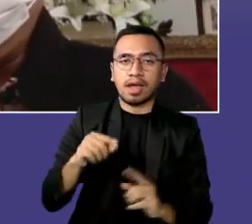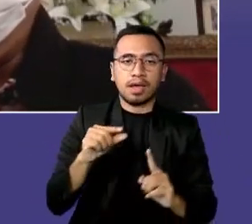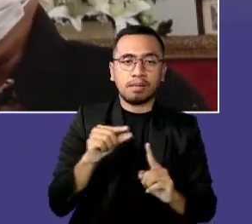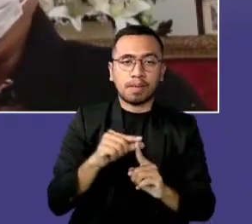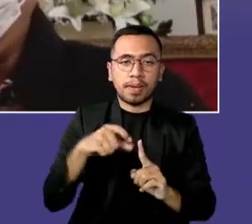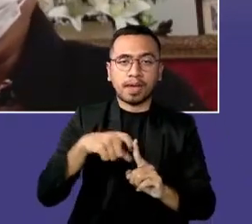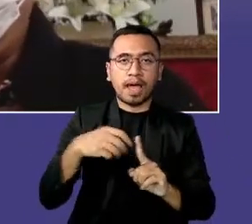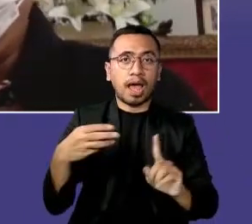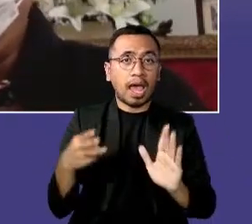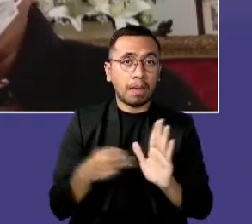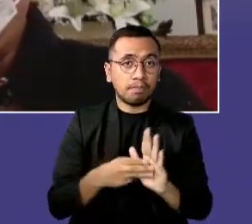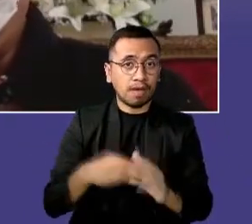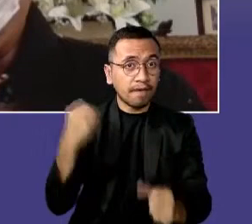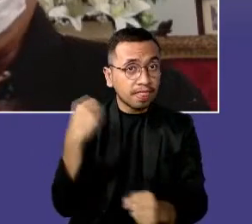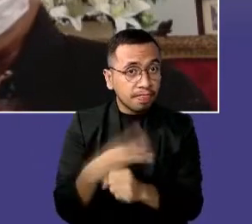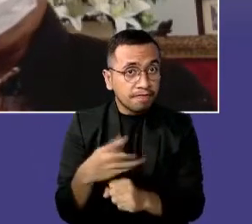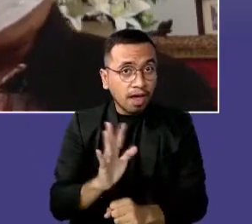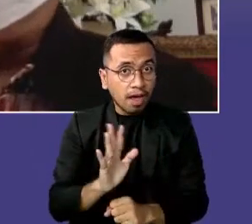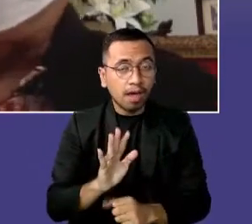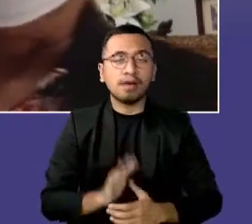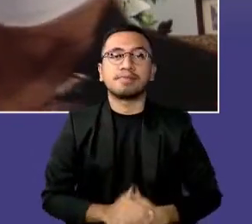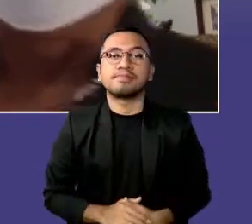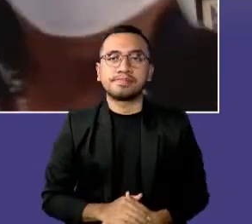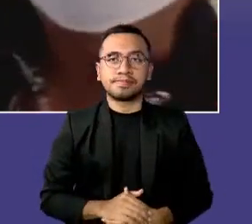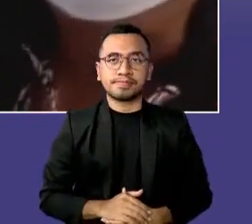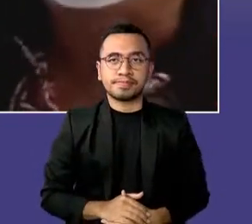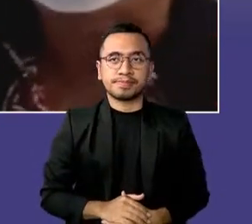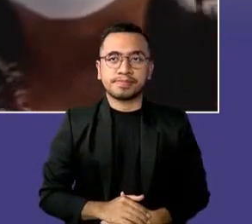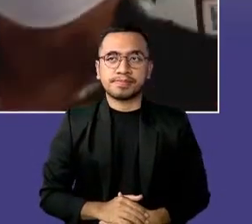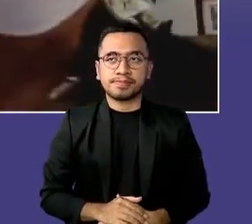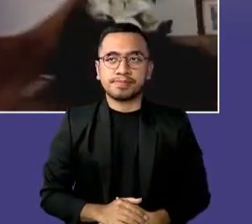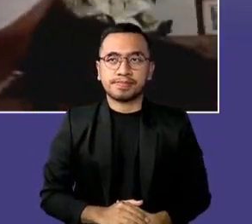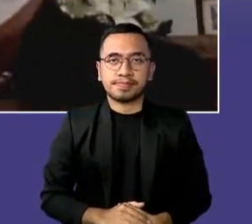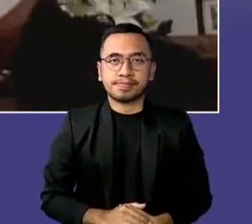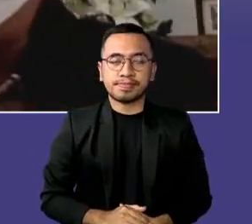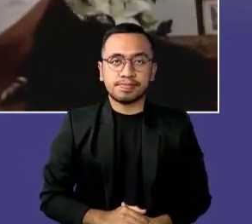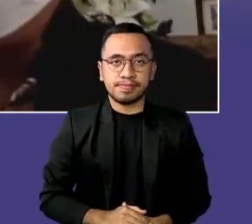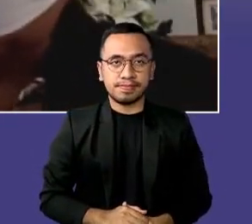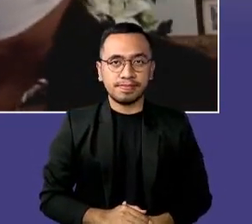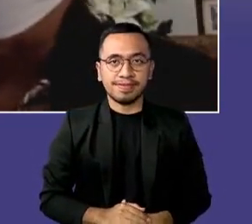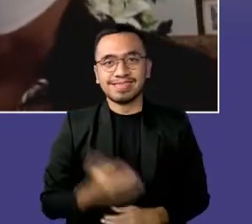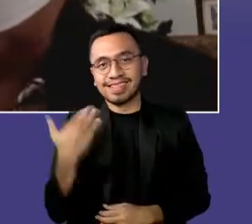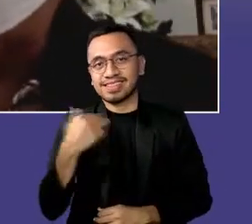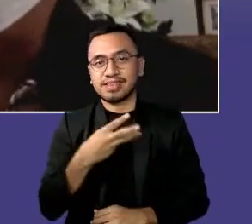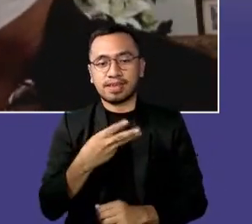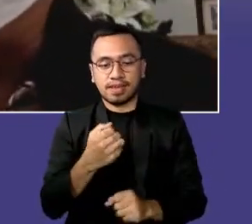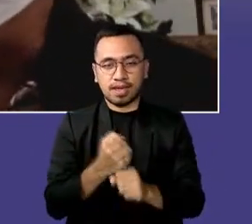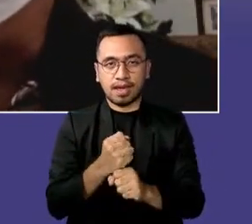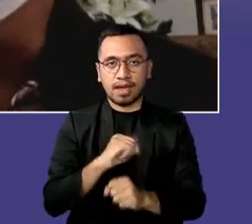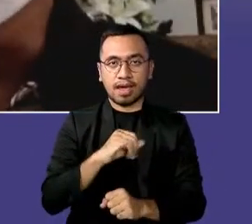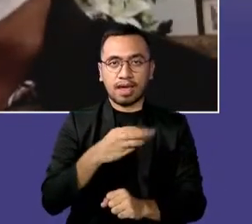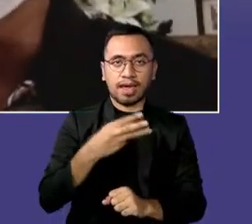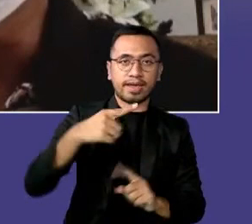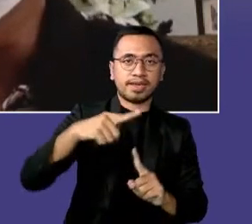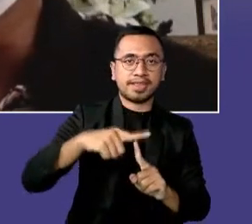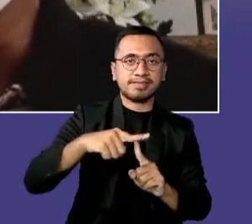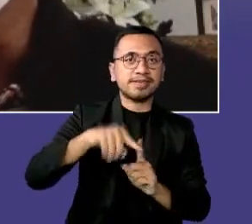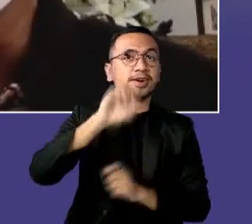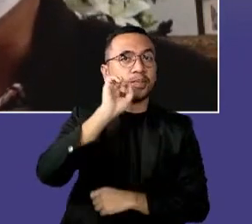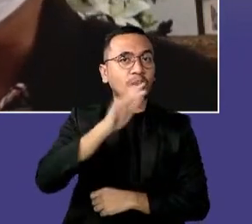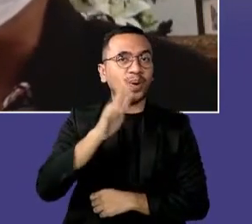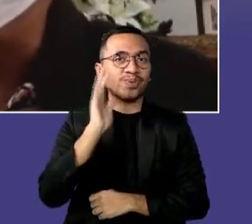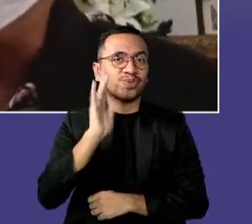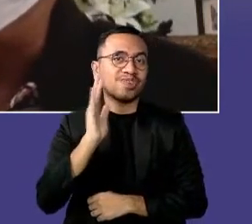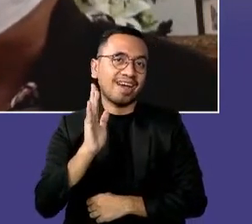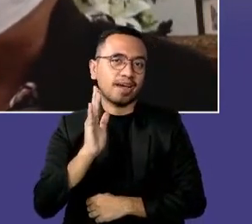pt.kmh kedua ini ya sebagaimana tadi baik kita disuruh laporkan di pendahuluan